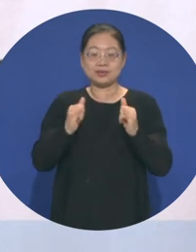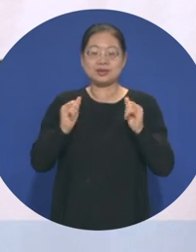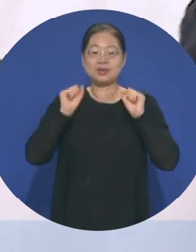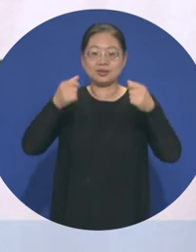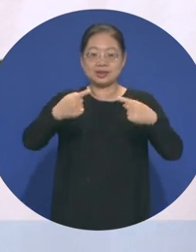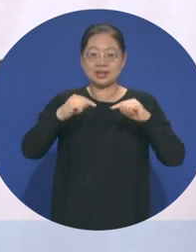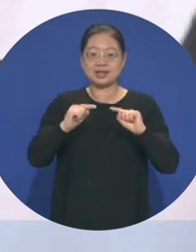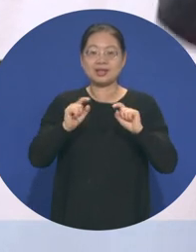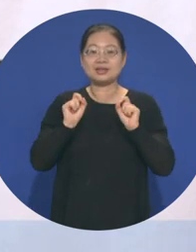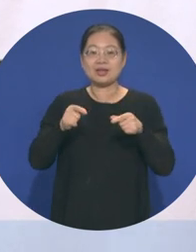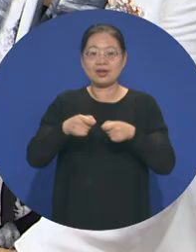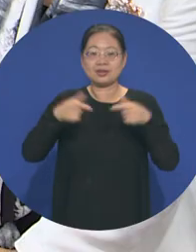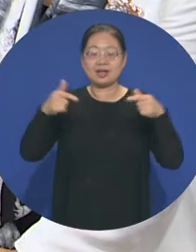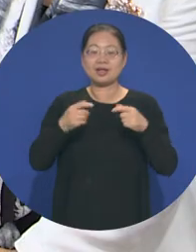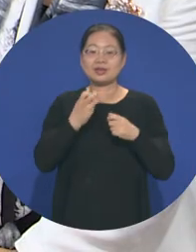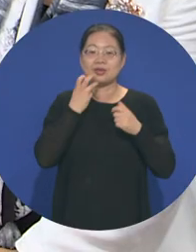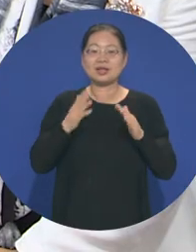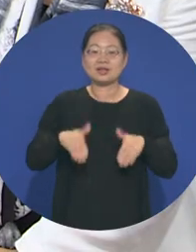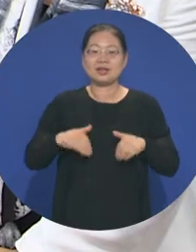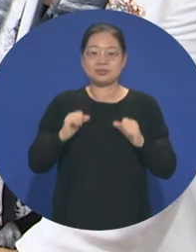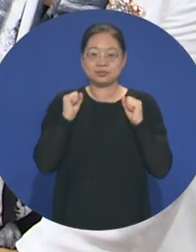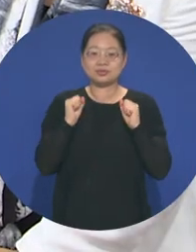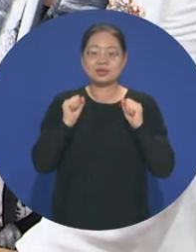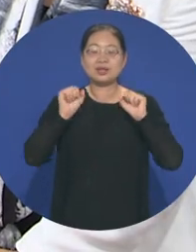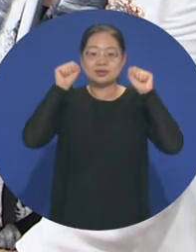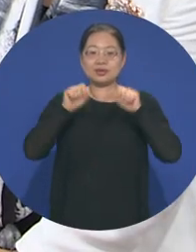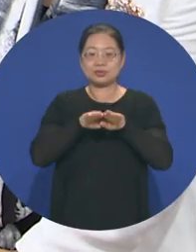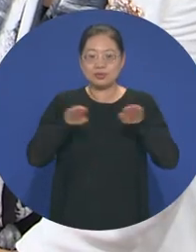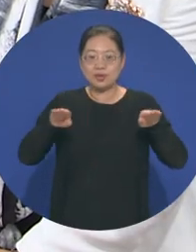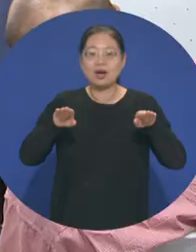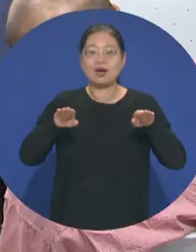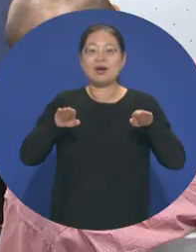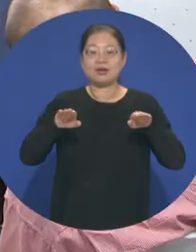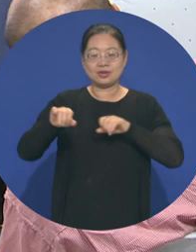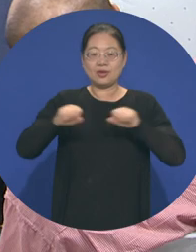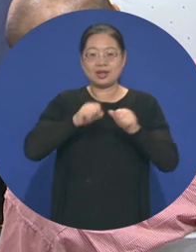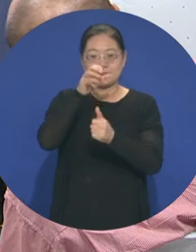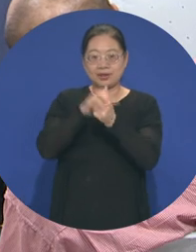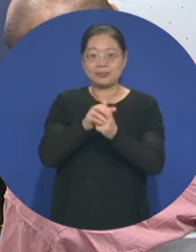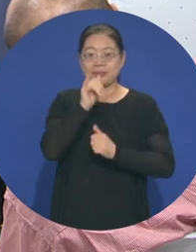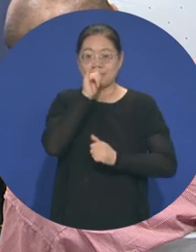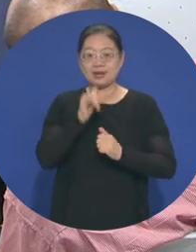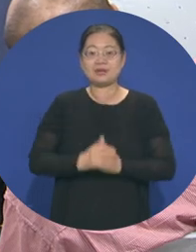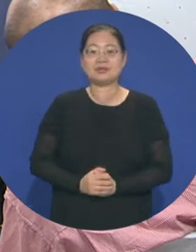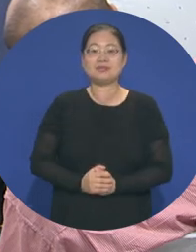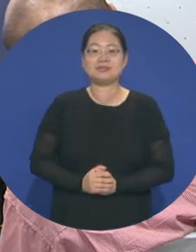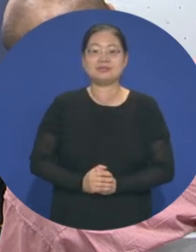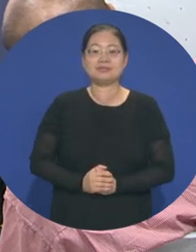북부도민 체육참여 기회 확대, 경기 남북부 체육균형발전 등의 역할을 수행하게 됩니다.